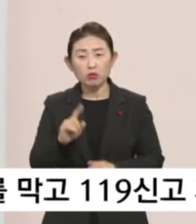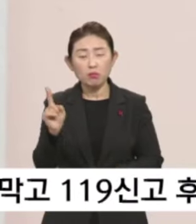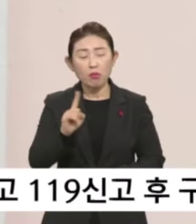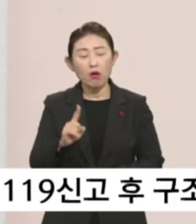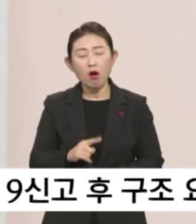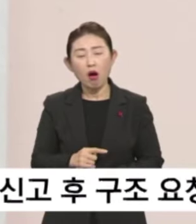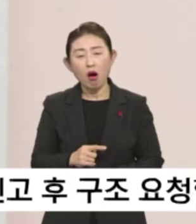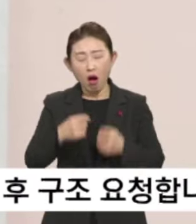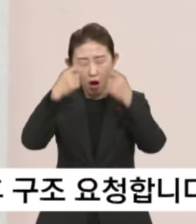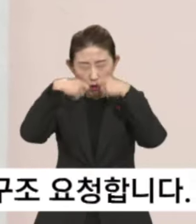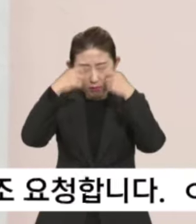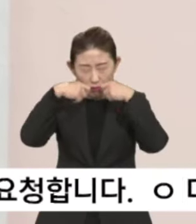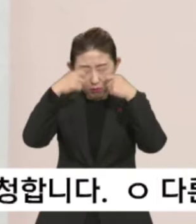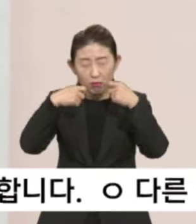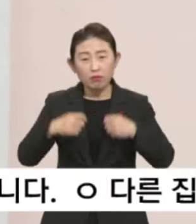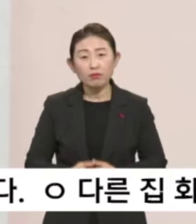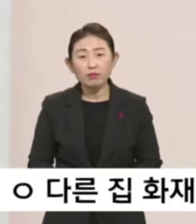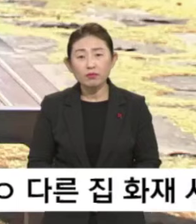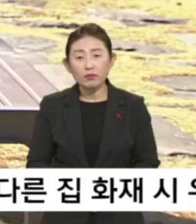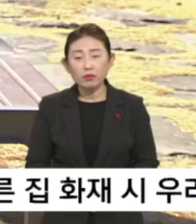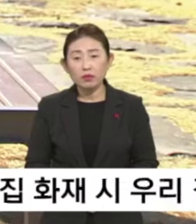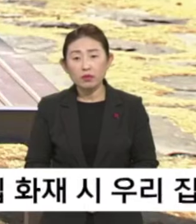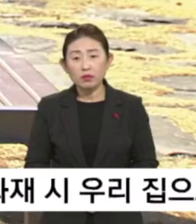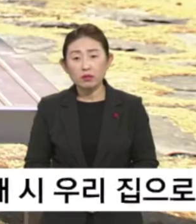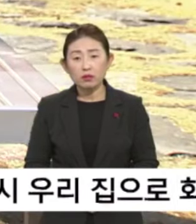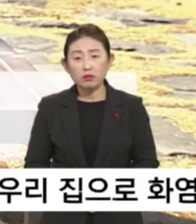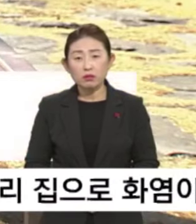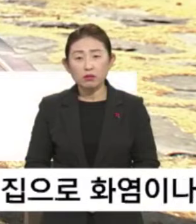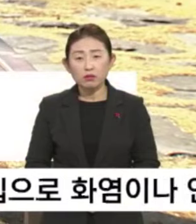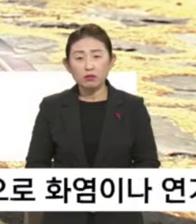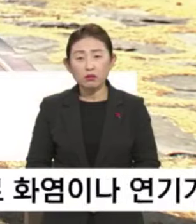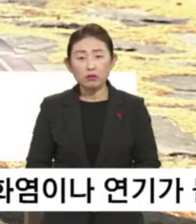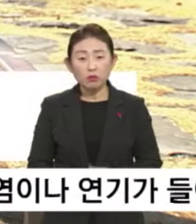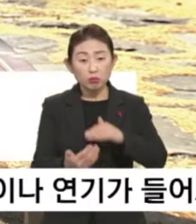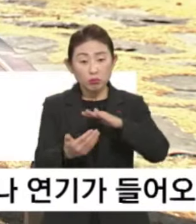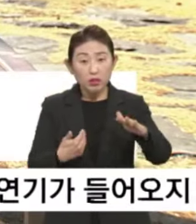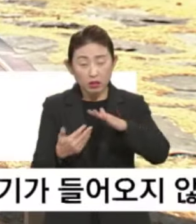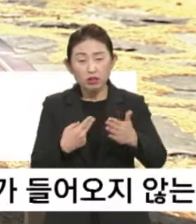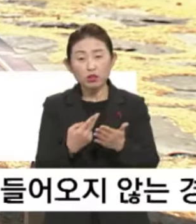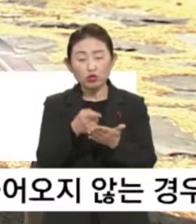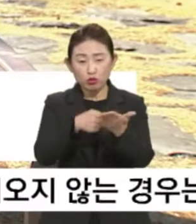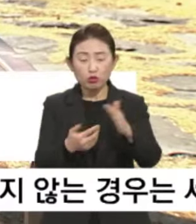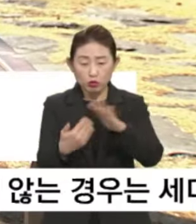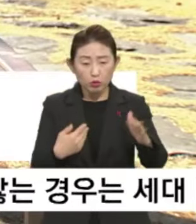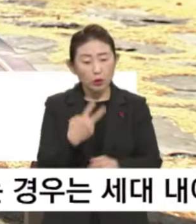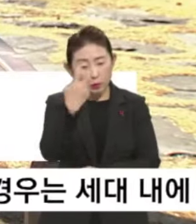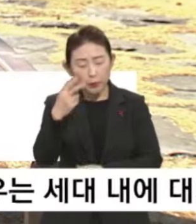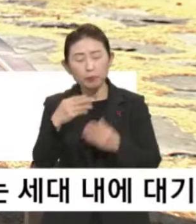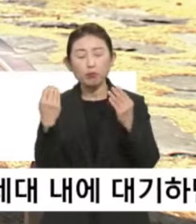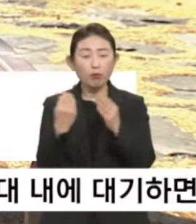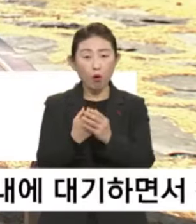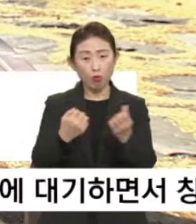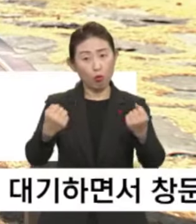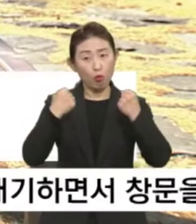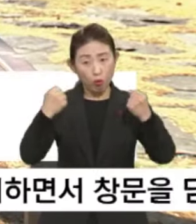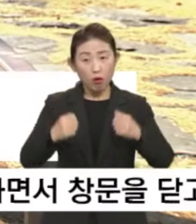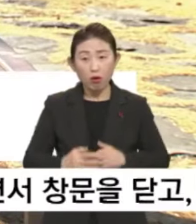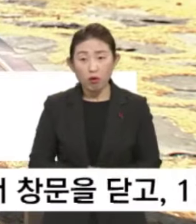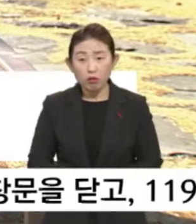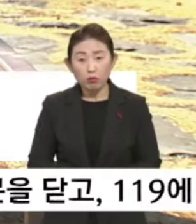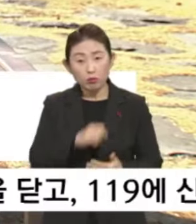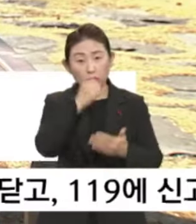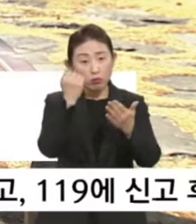황망함을 감추지 못했습니다 사장 검사한 거도 보면 다 정상이었고게 뭐 아프거나 그런 건 없었어요 꼬맹이가